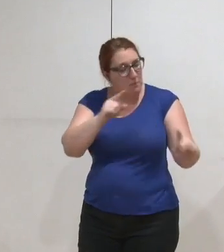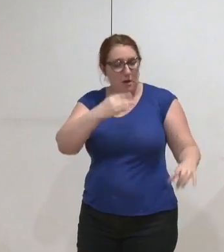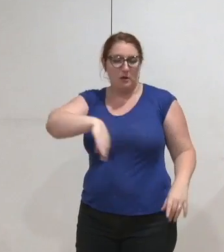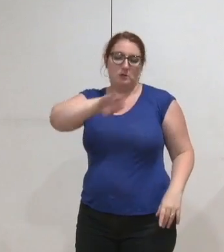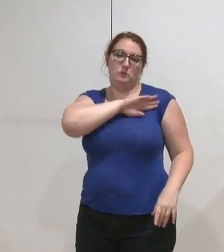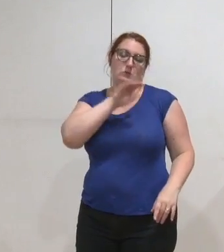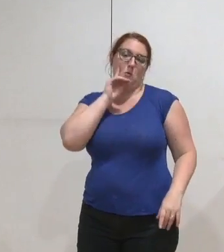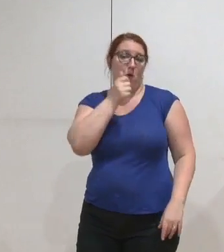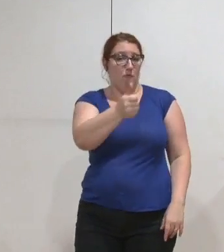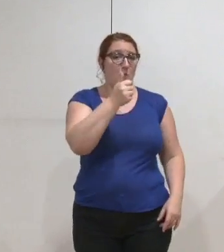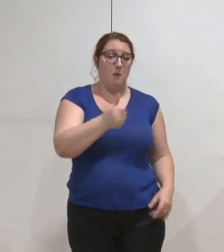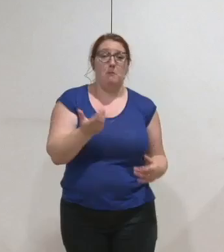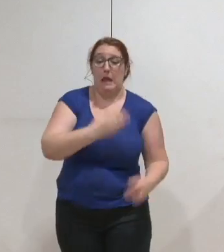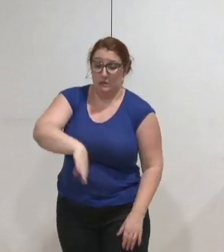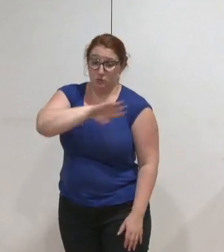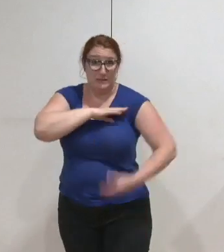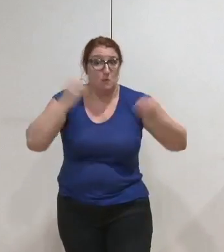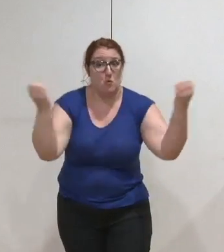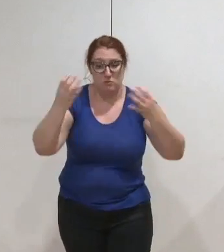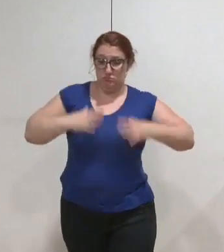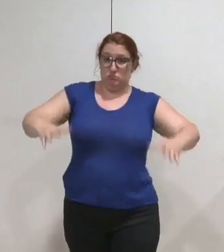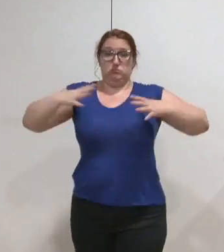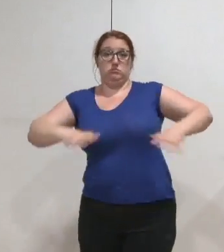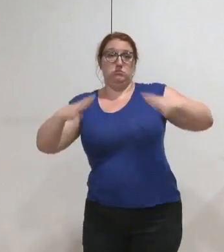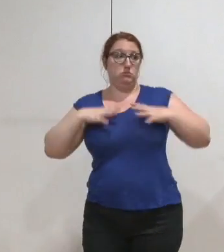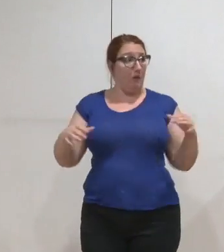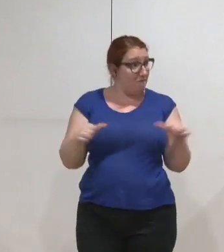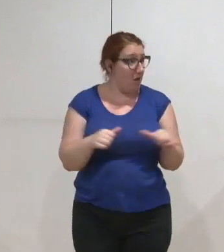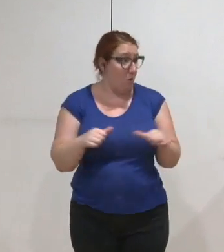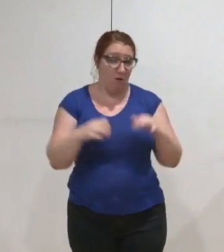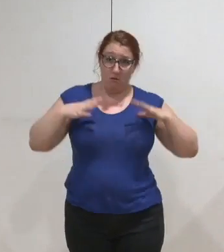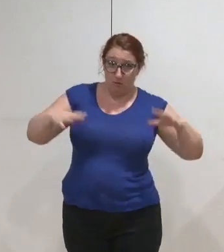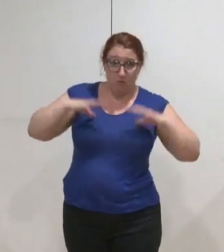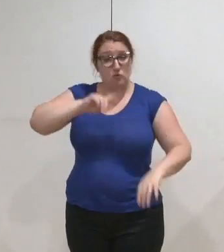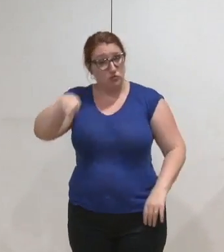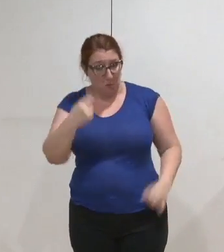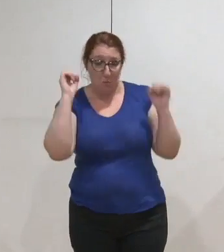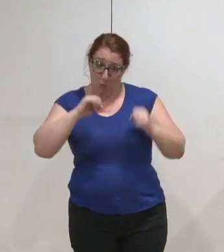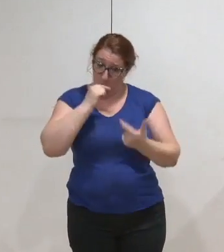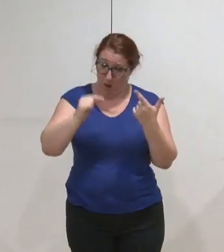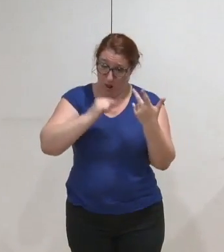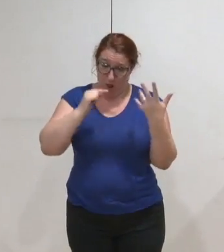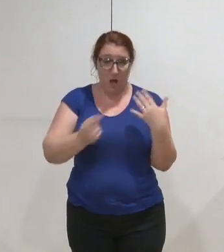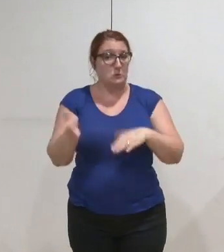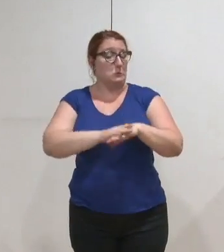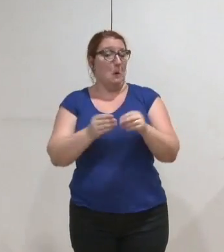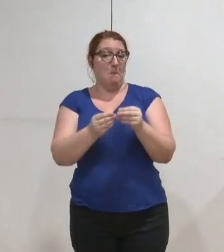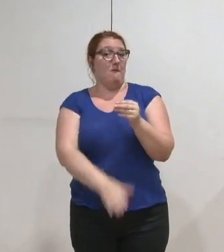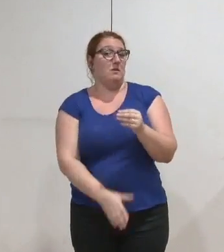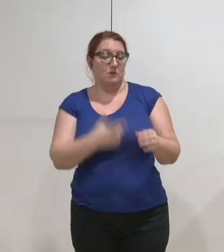exonérez de votre propre responsabilité à agir c'est pourquoi nous nous abstiendrons concernant ce vote que vous